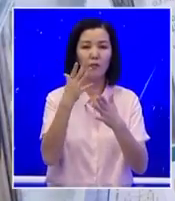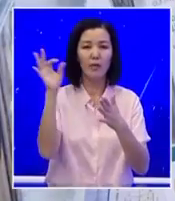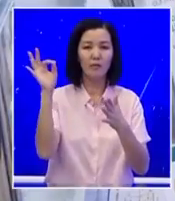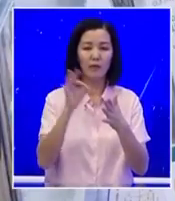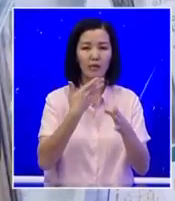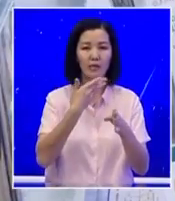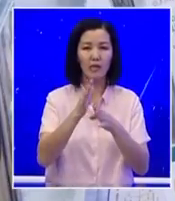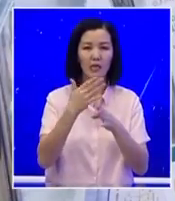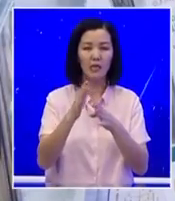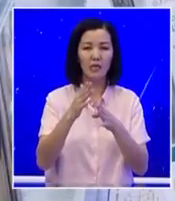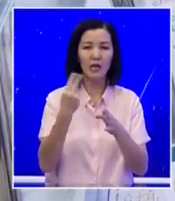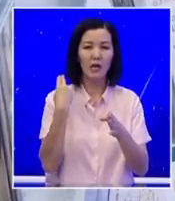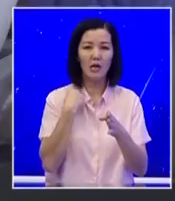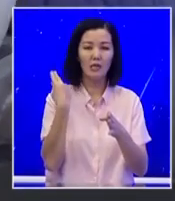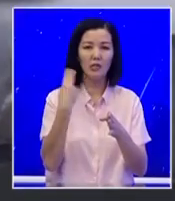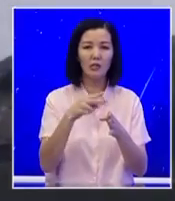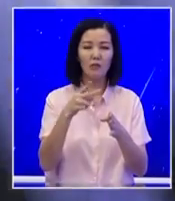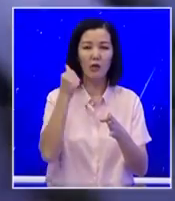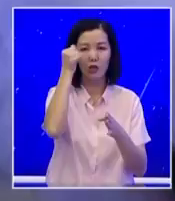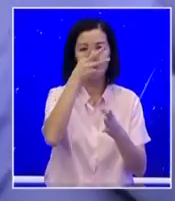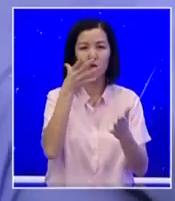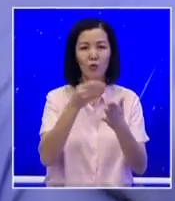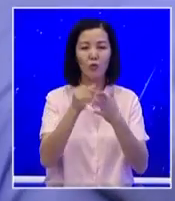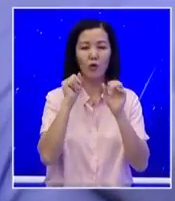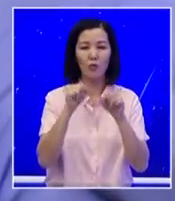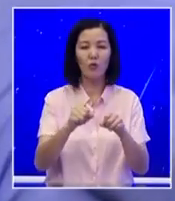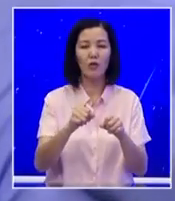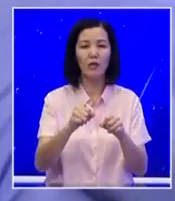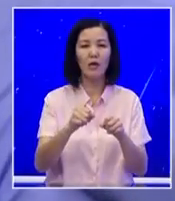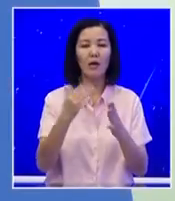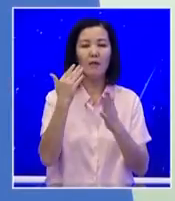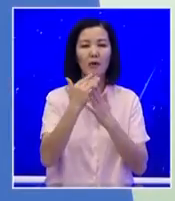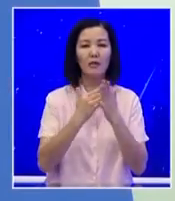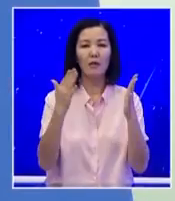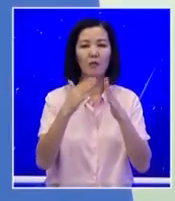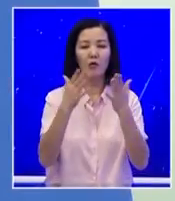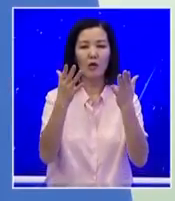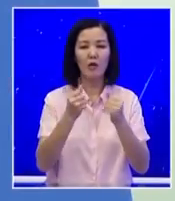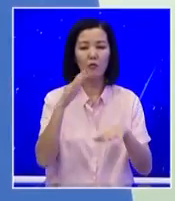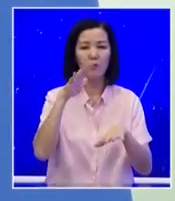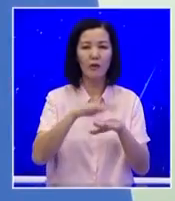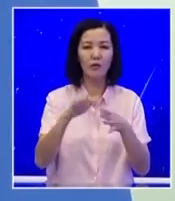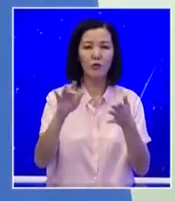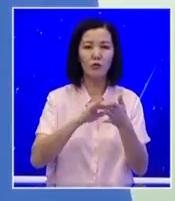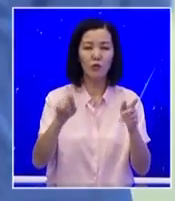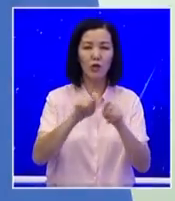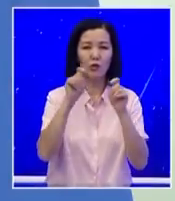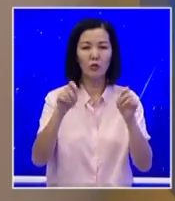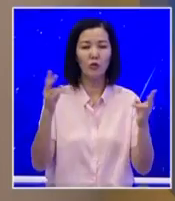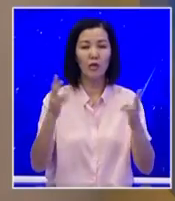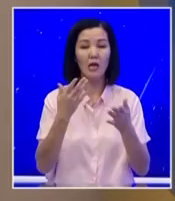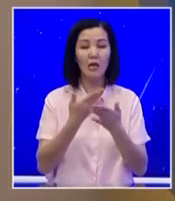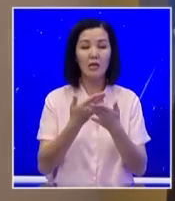5%-дық мөлшерлемемен қарызды 20 жыл өтеуге болады. Бұл бағдарламамен үйлі болу үшін тұрғын үй құрылыс жинақ банкінде шотыңыз болуы керек.